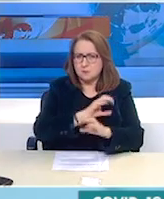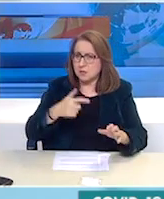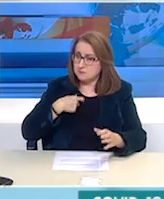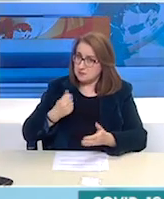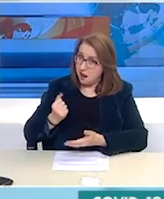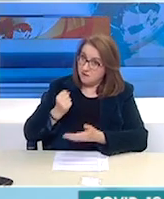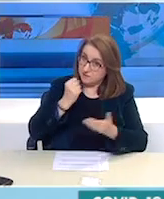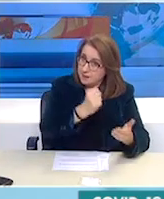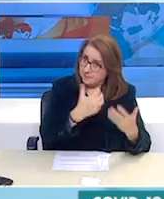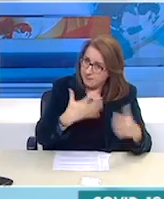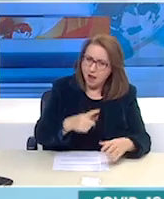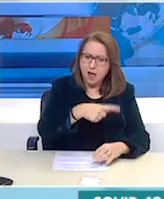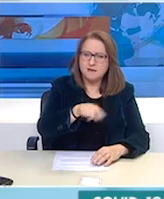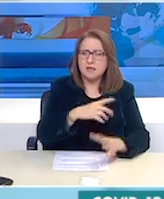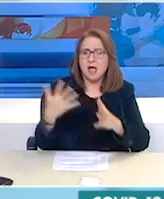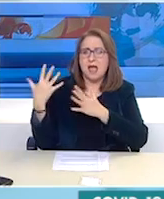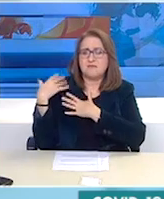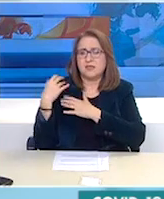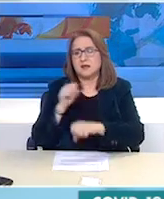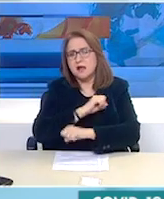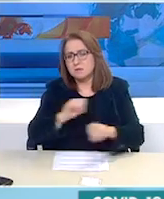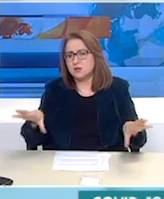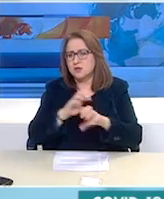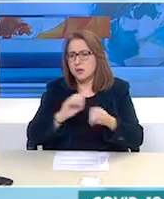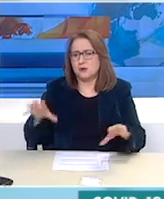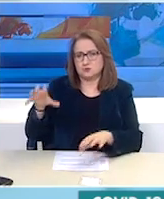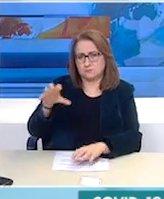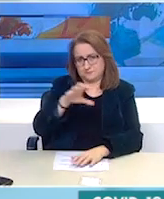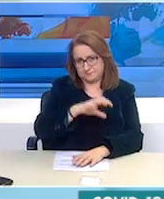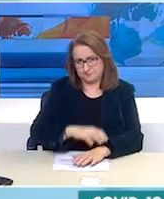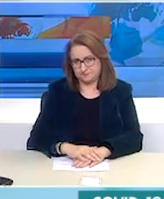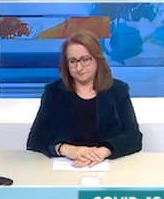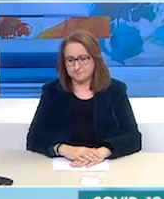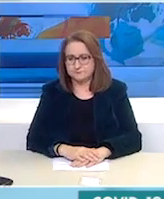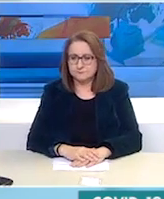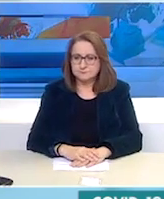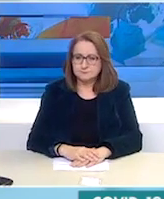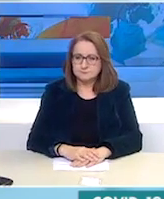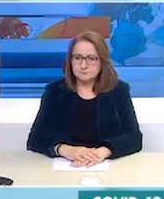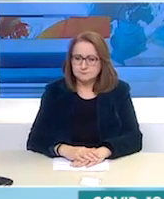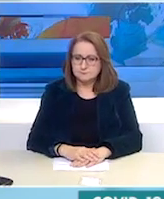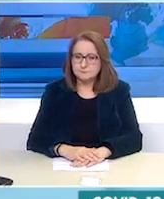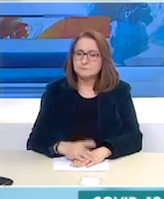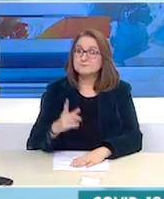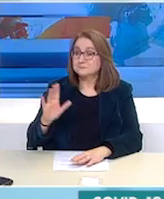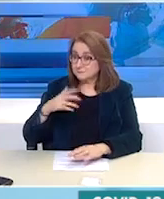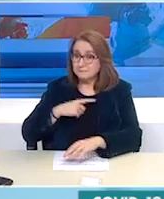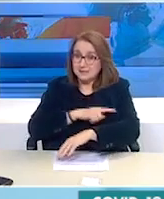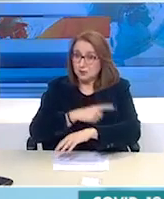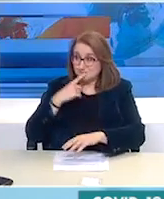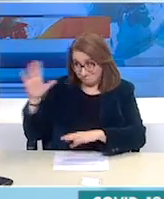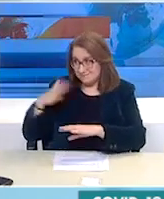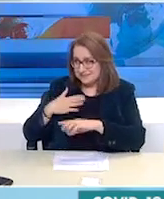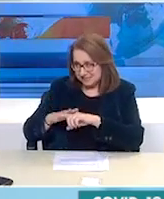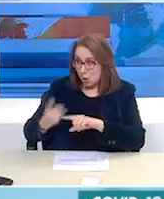στην ενημέρωση των πληθυσμών των συμπολιτών μας αυτών. Αν θέλετε και αν μου επιτρέπετε να προσθέσω κάτι σε αυτό, γιατί